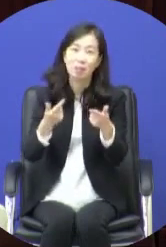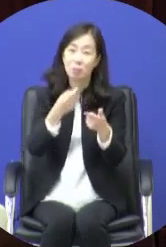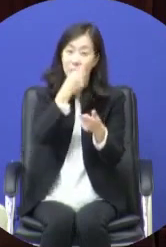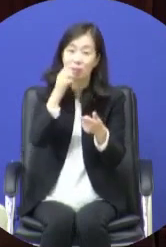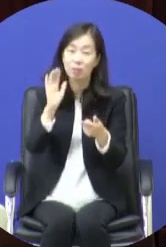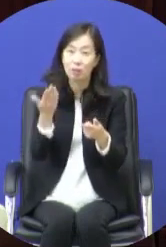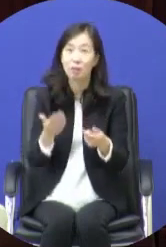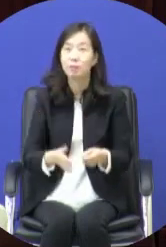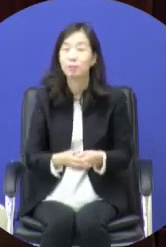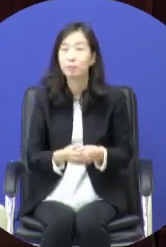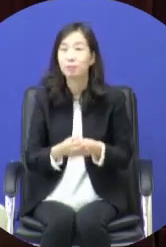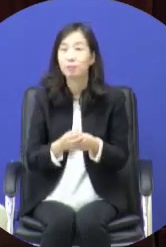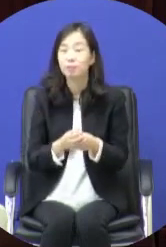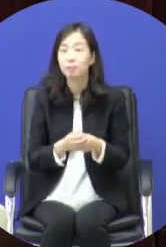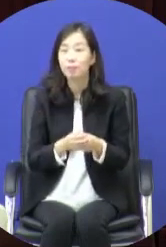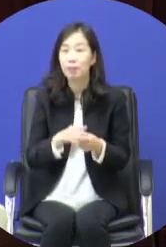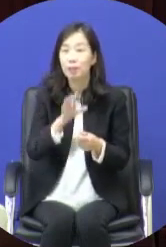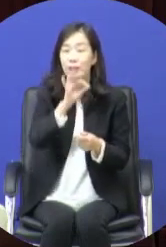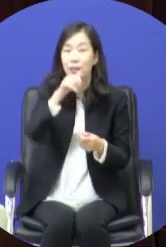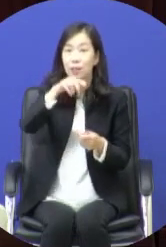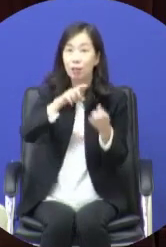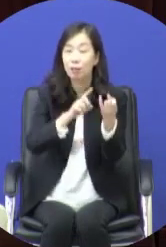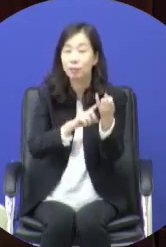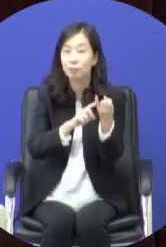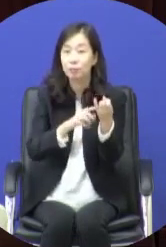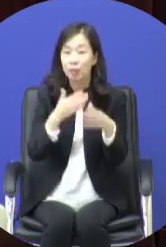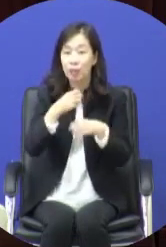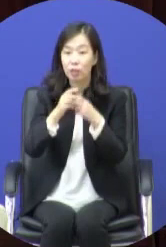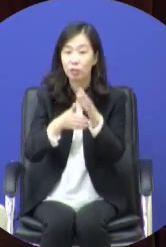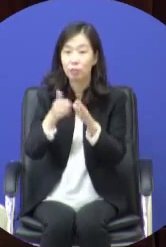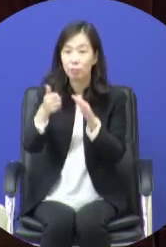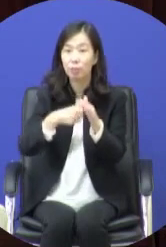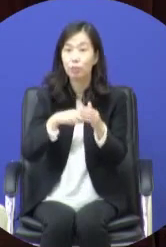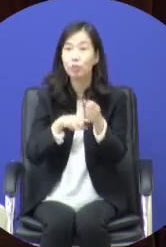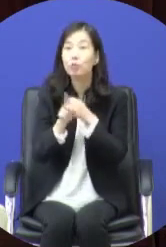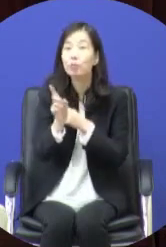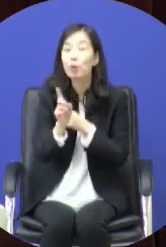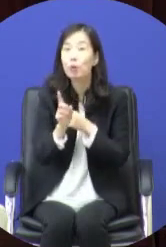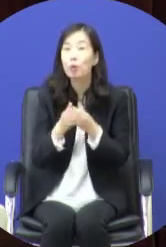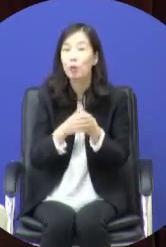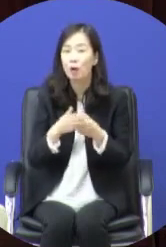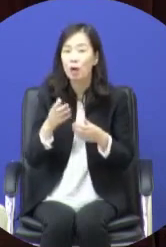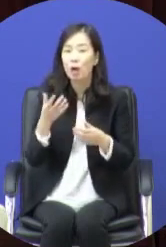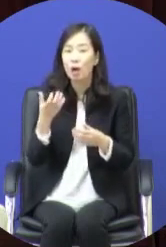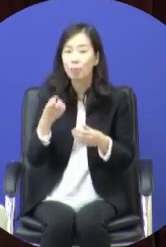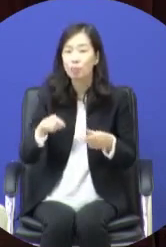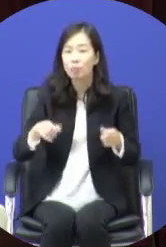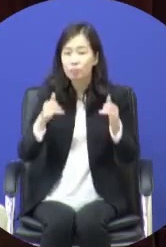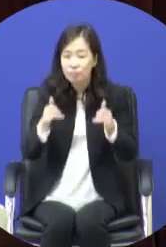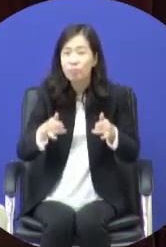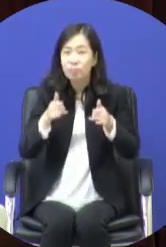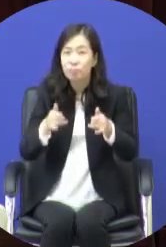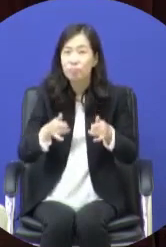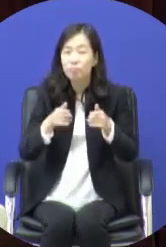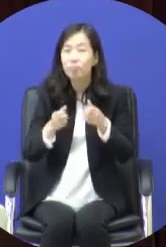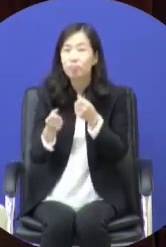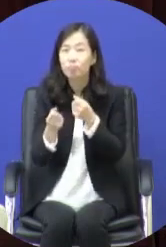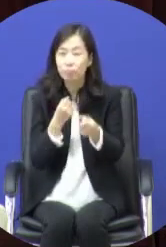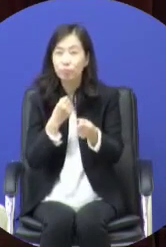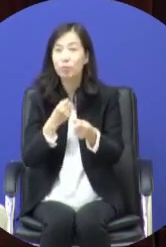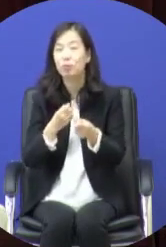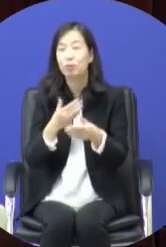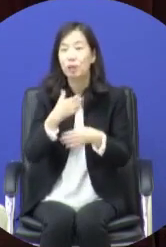왜 이정근 씨는 안성시를 방문했을까요? 아픈 다리를 이끌고 안성시에서